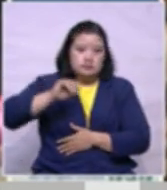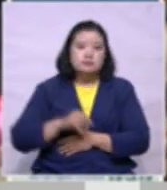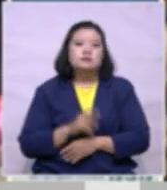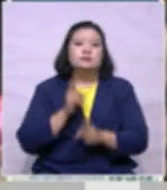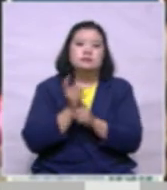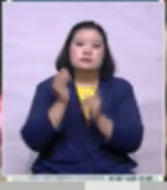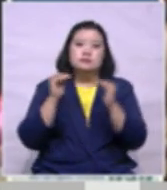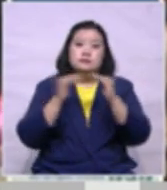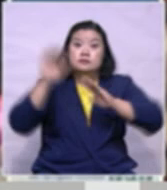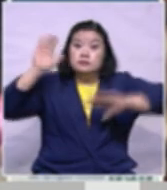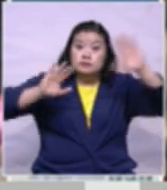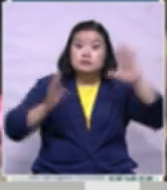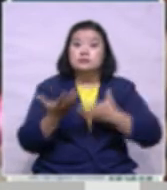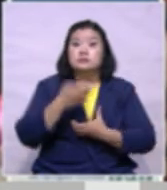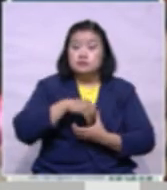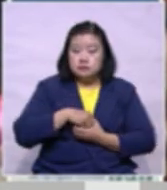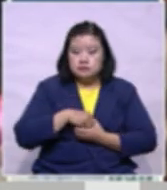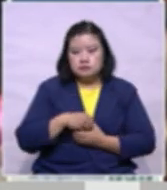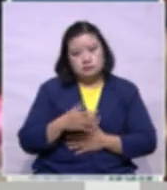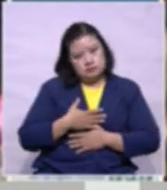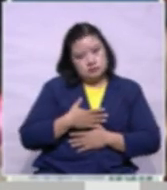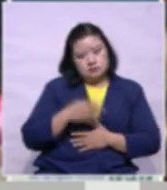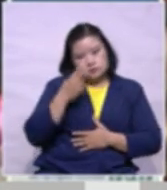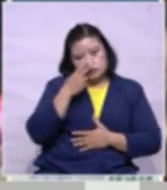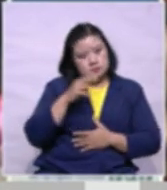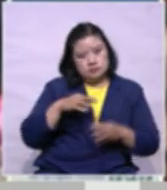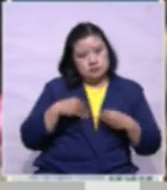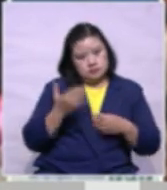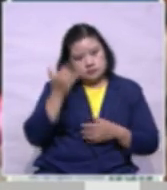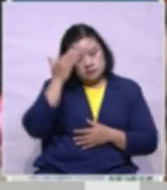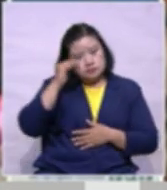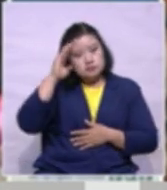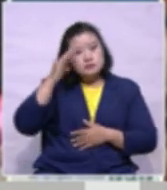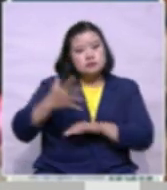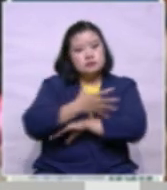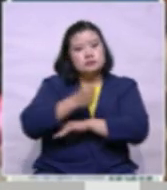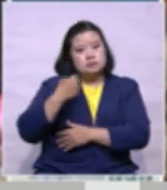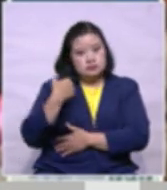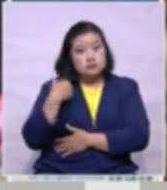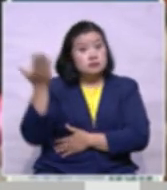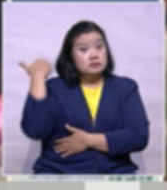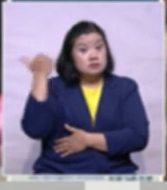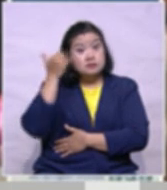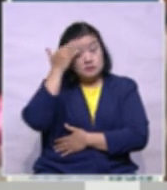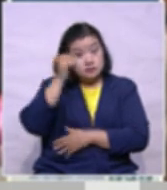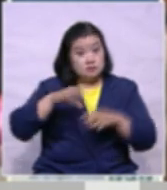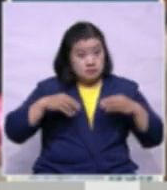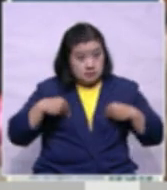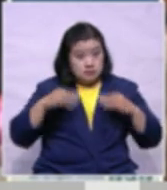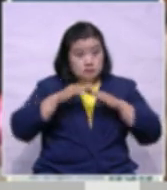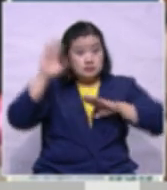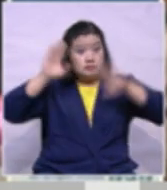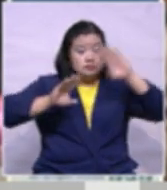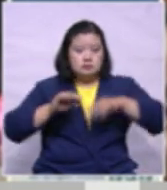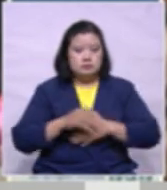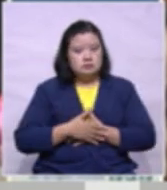โยบายเนี่ยคือตนเนี่ยไม่เชื่อ ว่าคนที่ผ่านการทำปฏิวัติยึดอำนาจมานั้นเนี่ยจะรักษาและยึดมั่นในระบอบประชาธิ